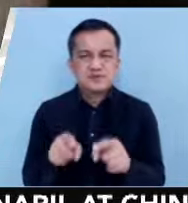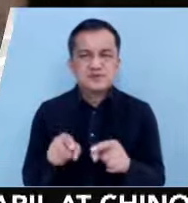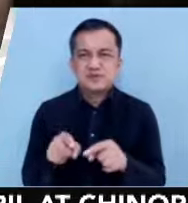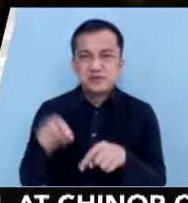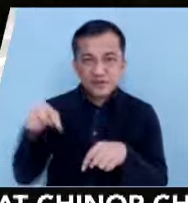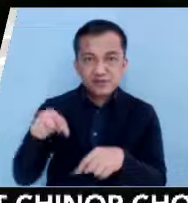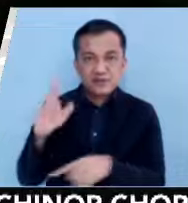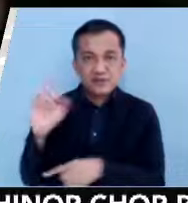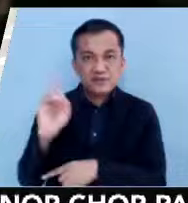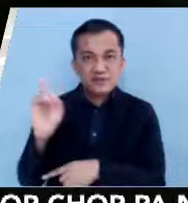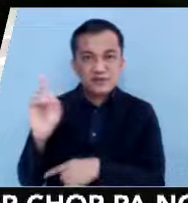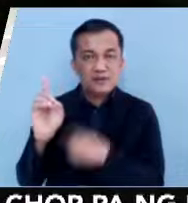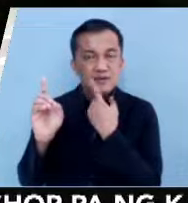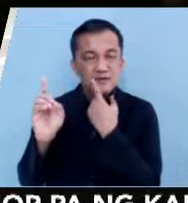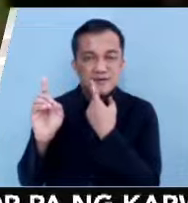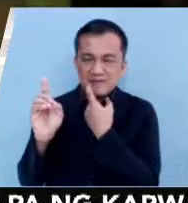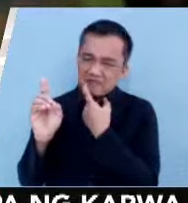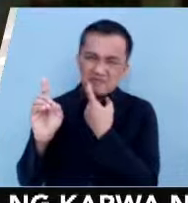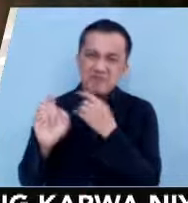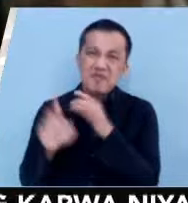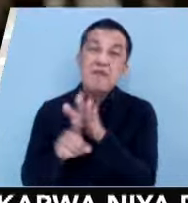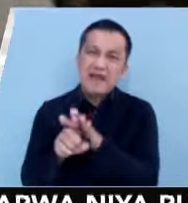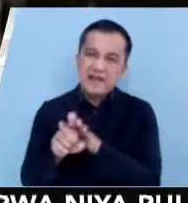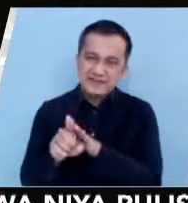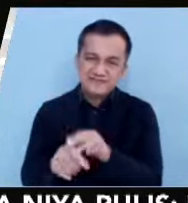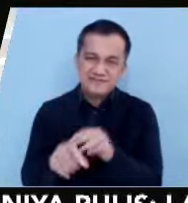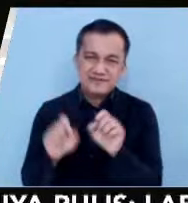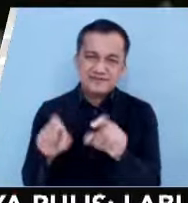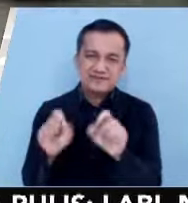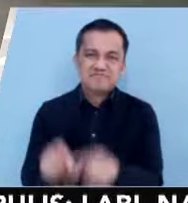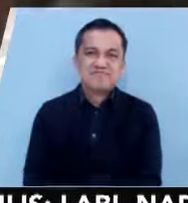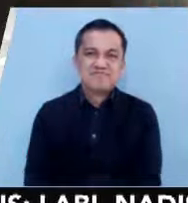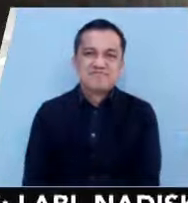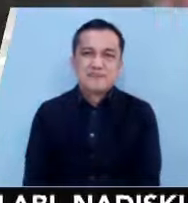Divisoria matumal umano ang kanilang bentahan.